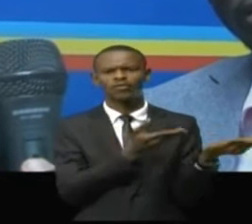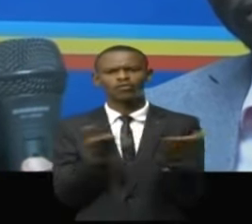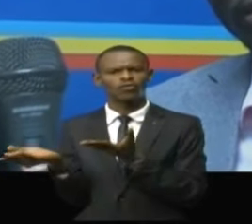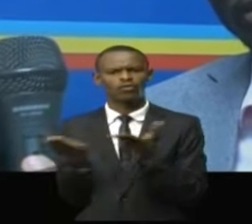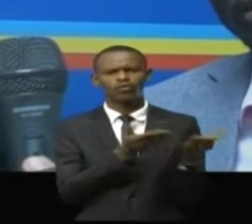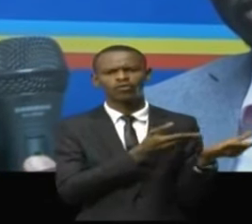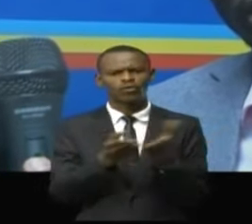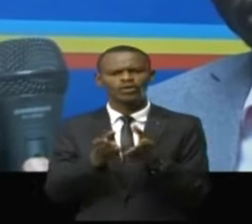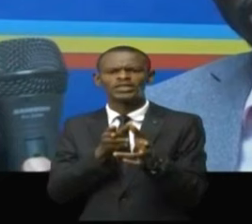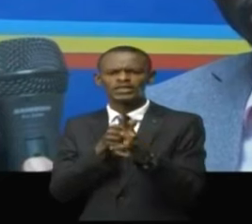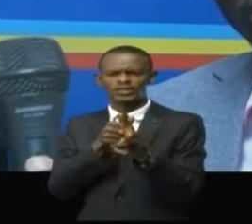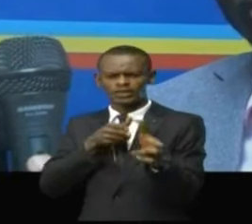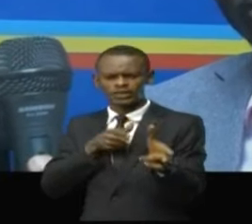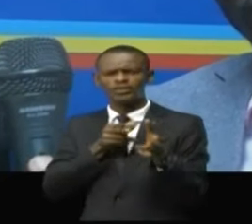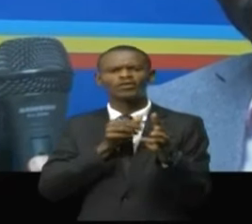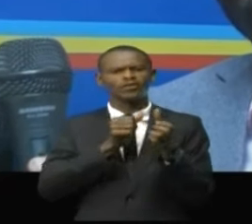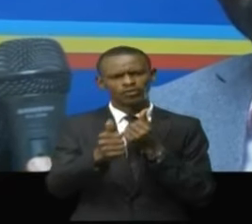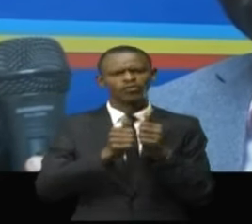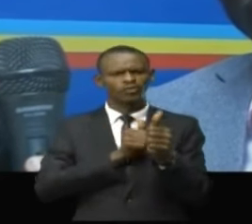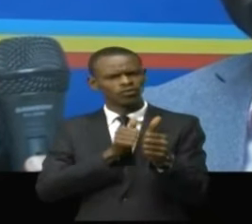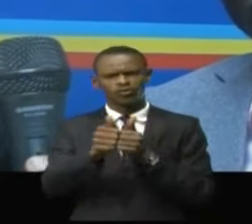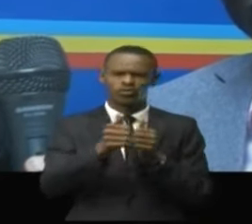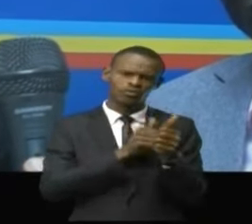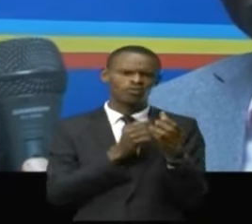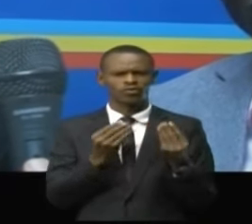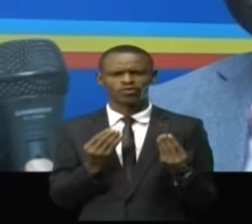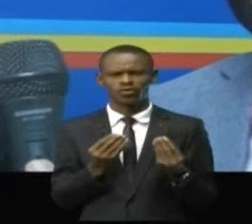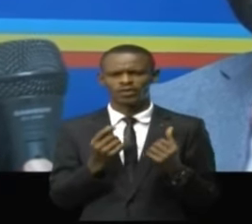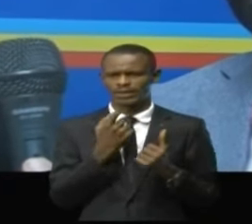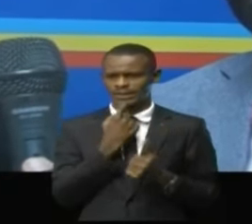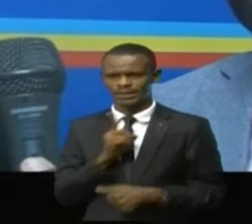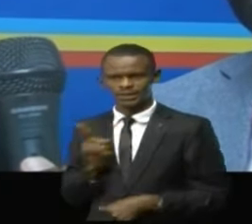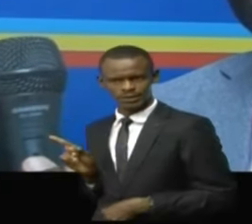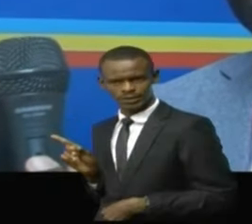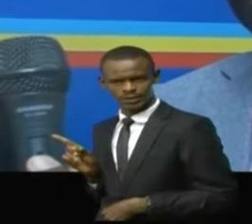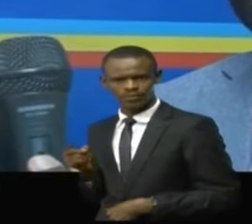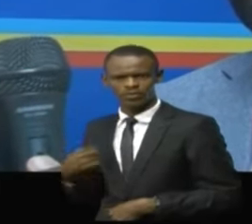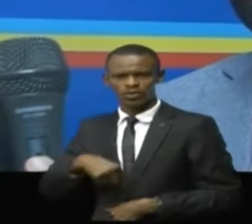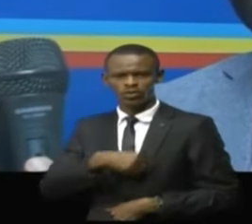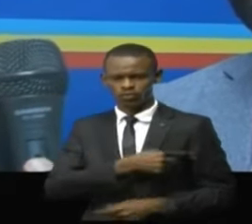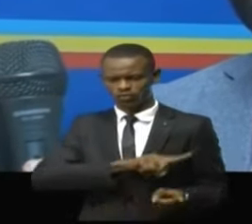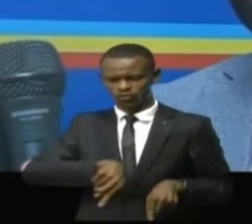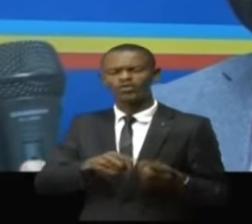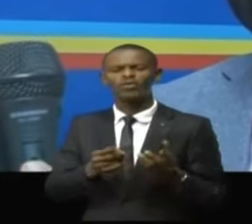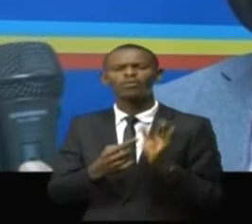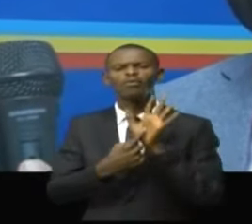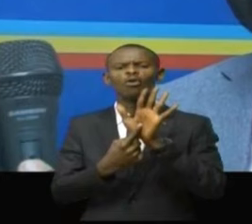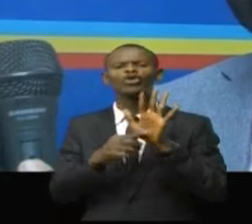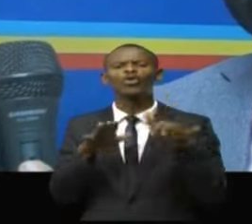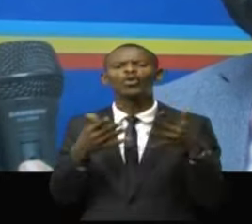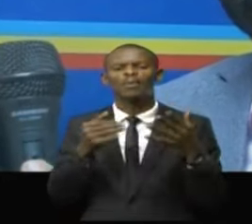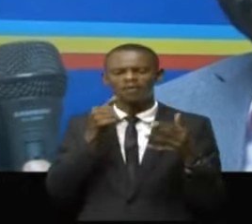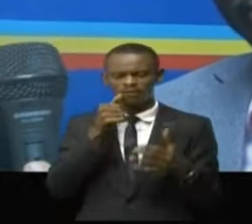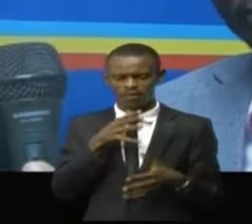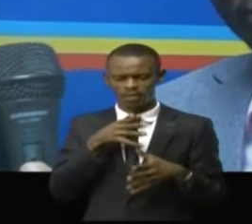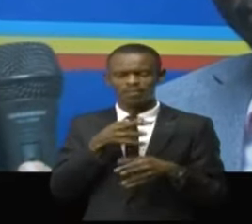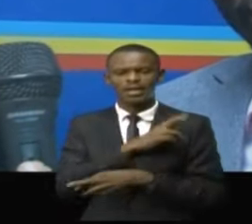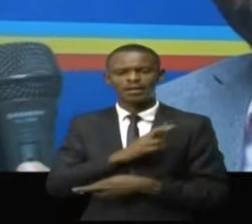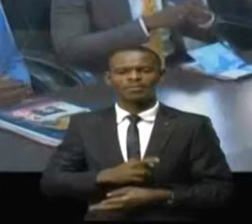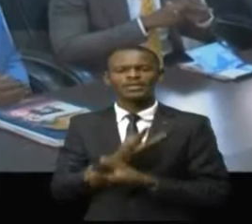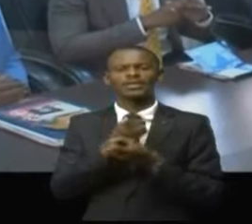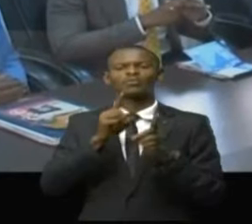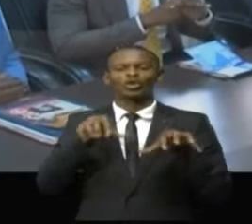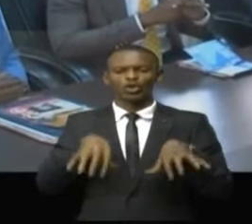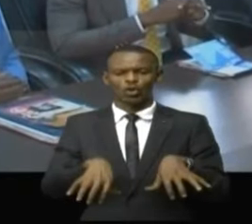comment les femmes de la République démocratique du Congo, inclus les jeunes, comment ils vont bénéficier de ce